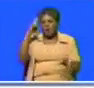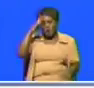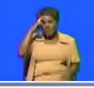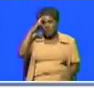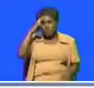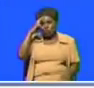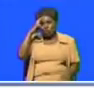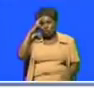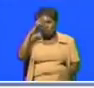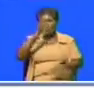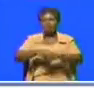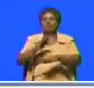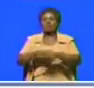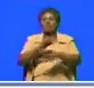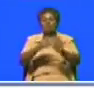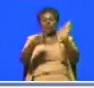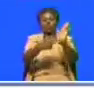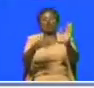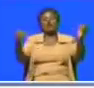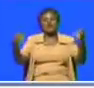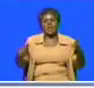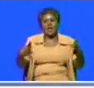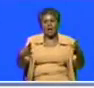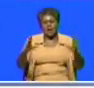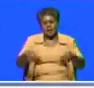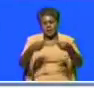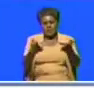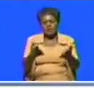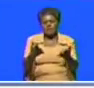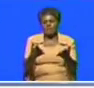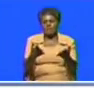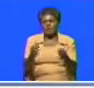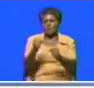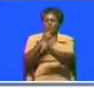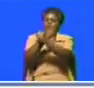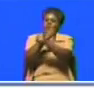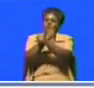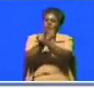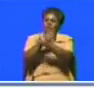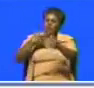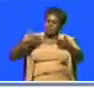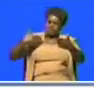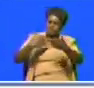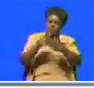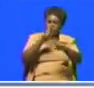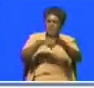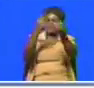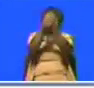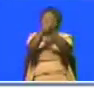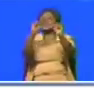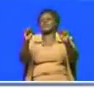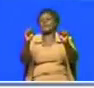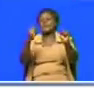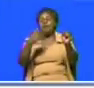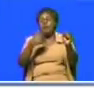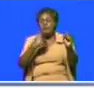ambayo inawezesha inaonyesha wazi ya kwamba anafaa kupewa ulinzi huo. Na kuanzia hapo hadi kiwango cha rais, ndio, kuna